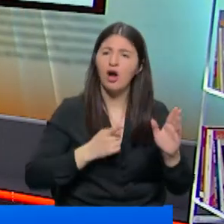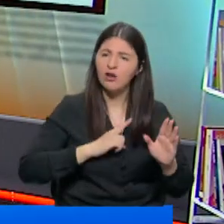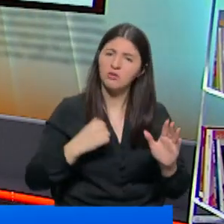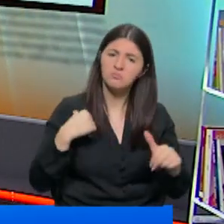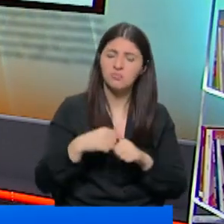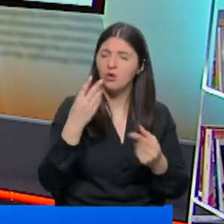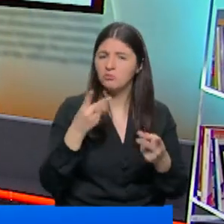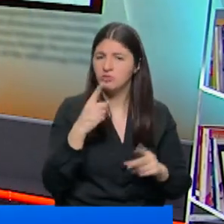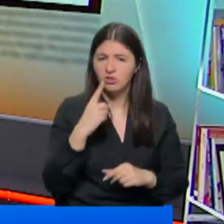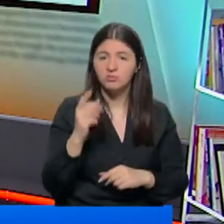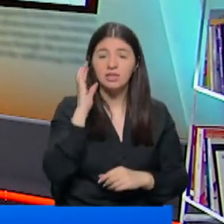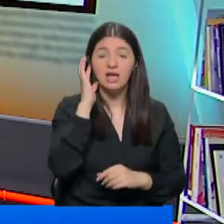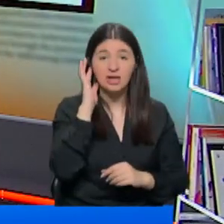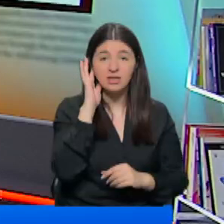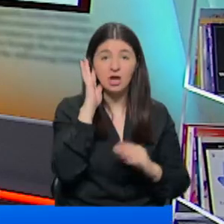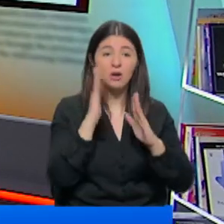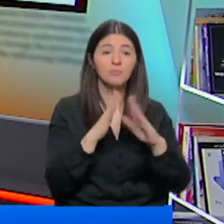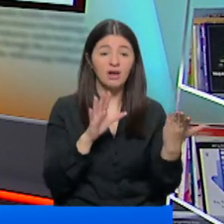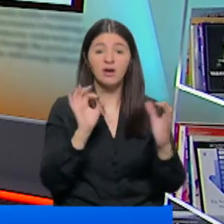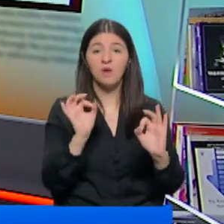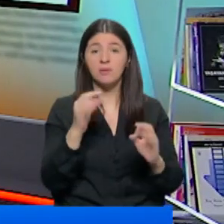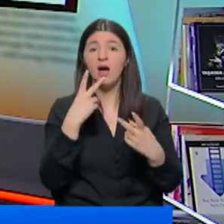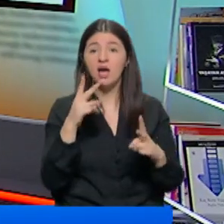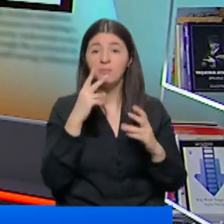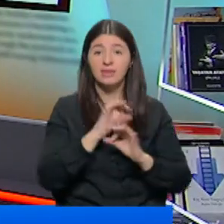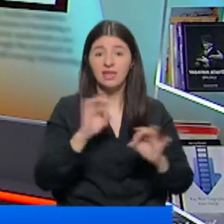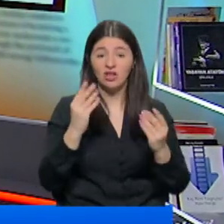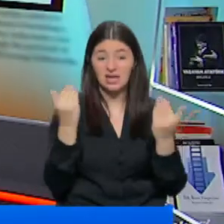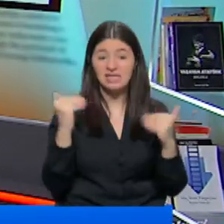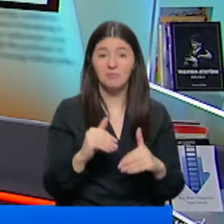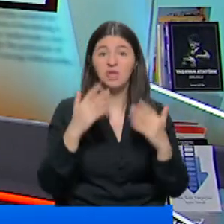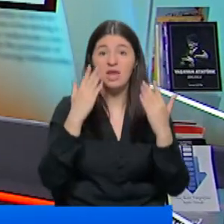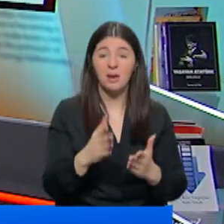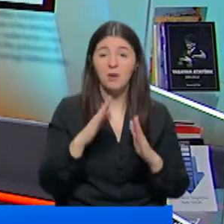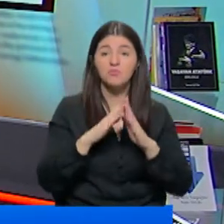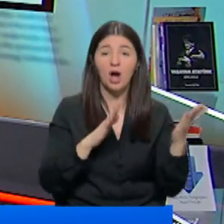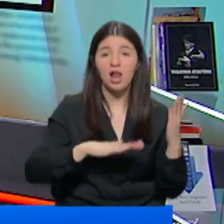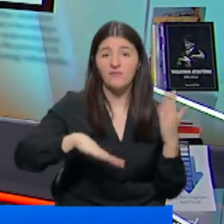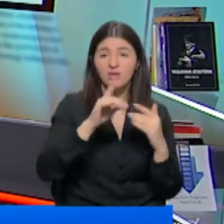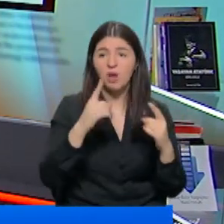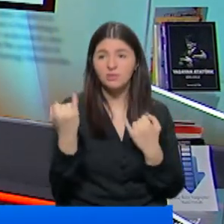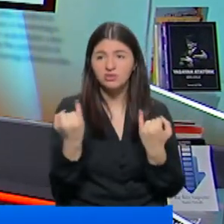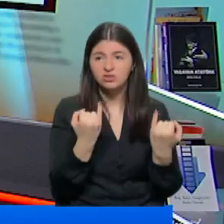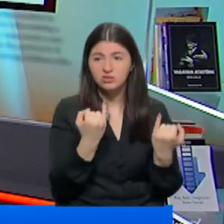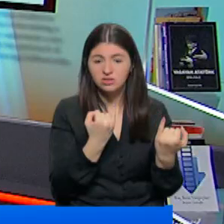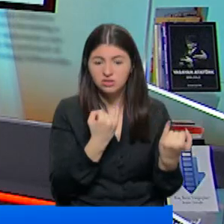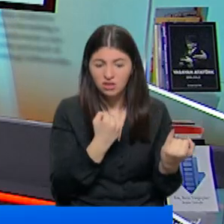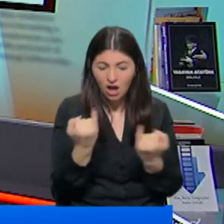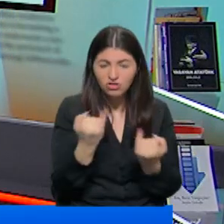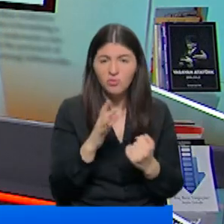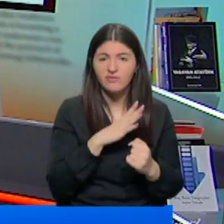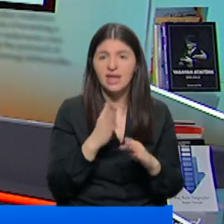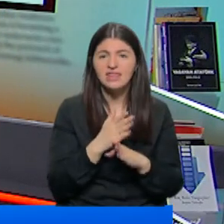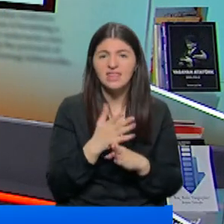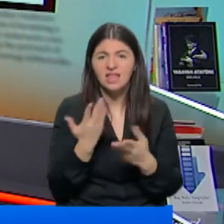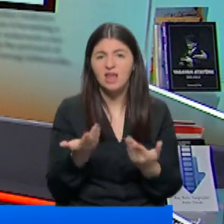söylemişti yani muhalefet tarafından böylesine bir açıklama net olarak gelmesine rağmen muhabbet yanında böyle bir tartışma başladı